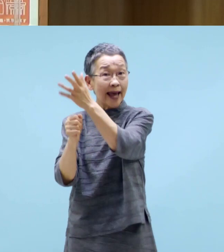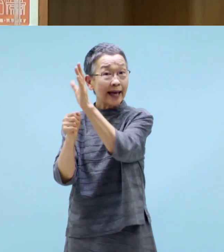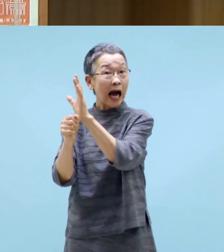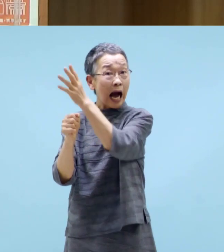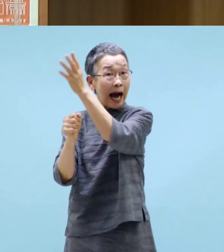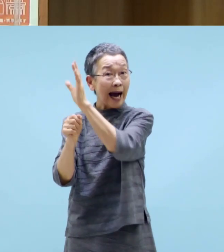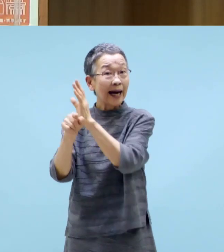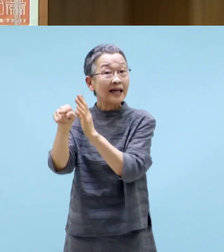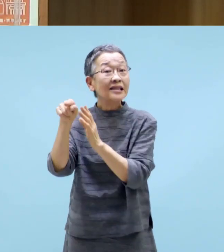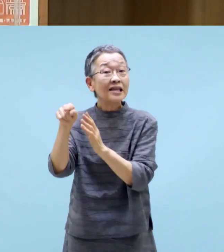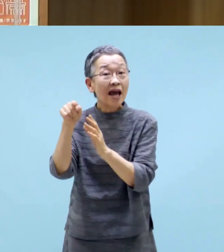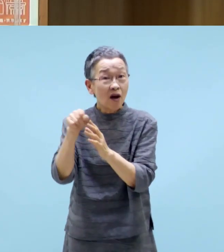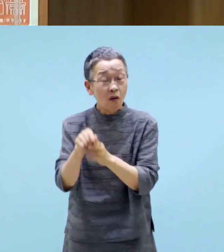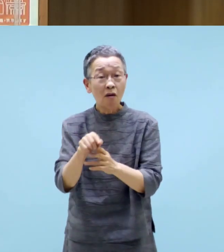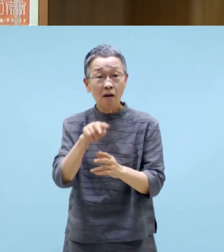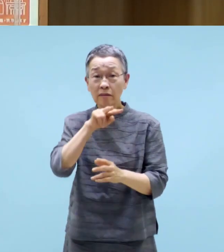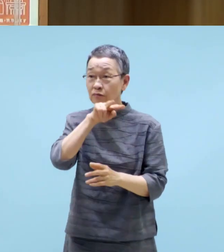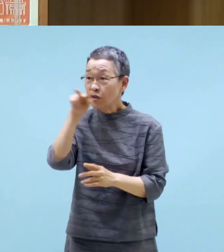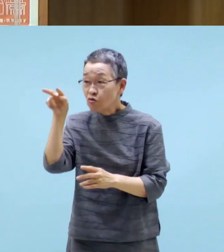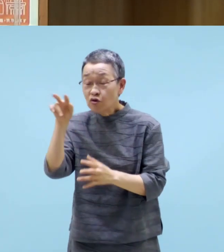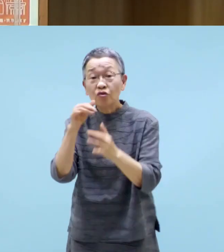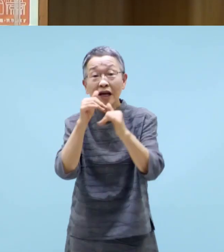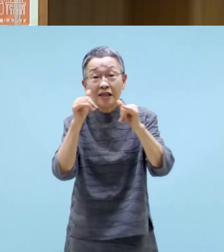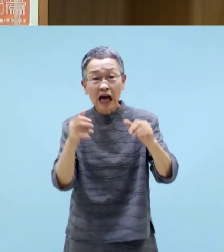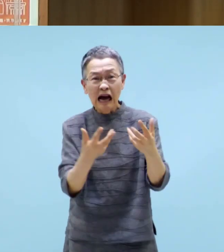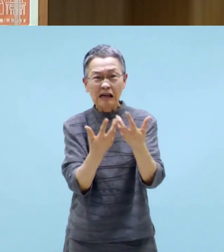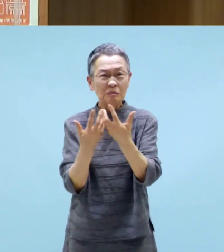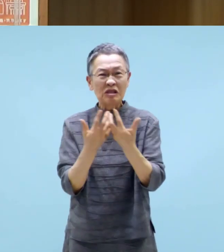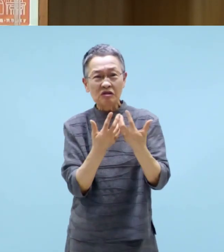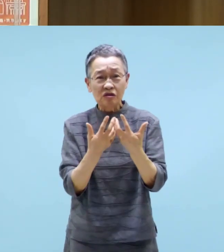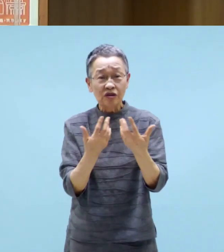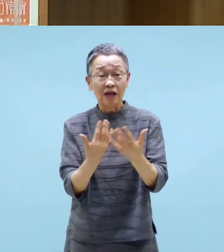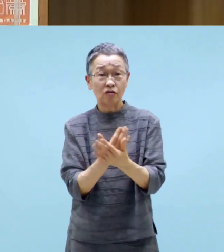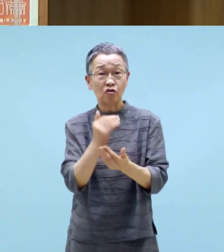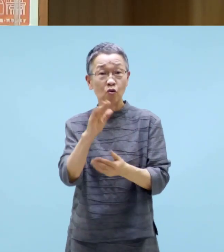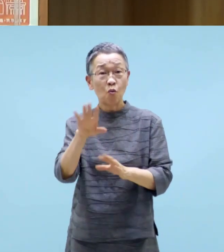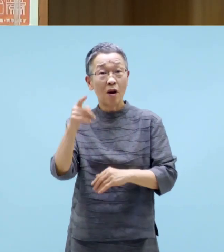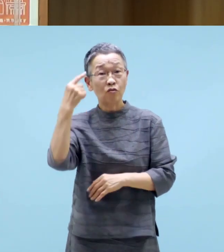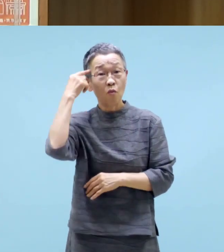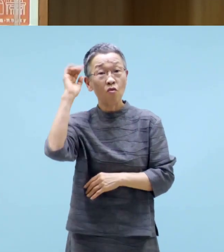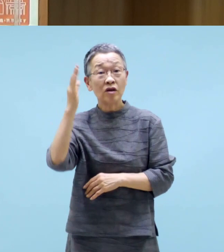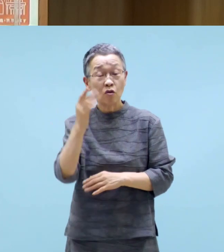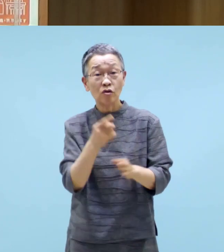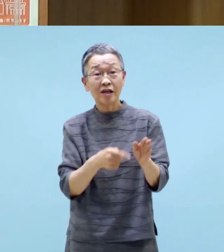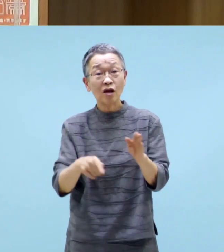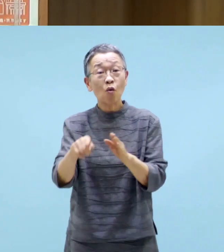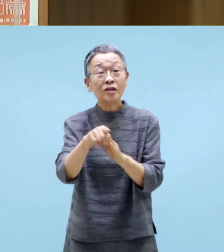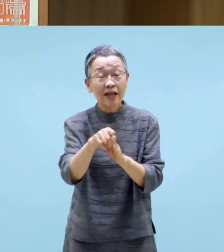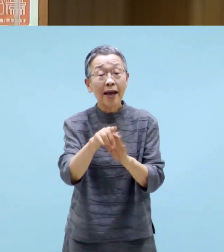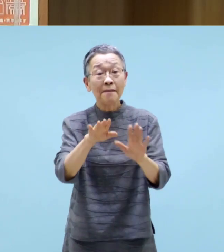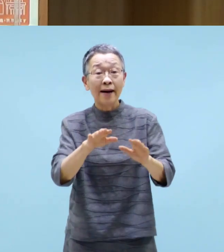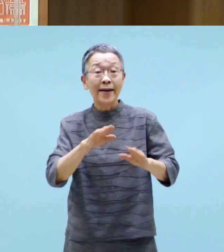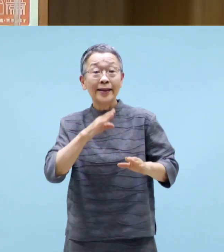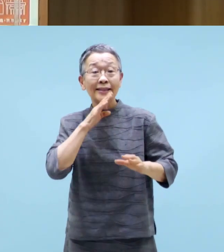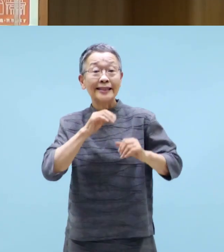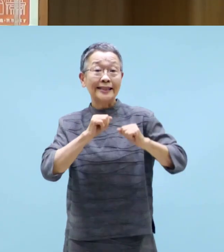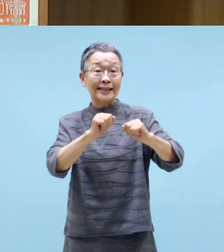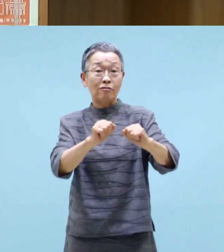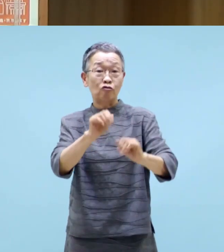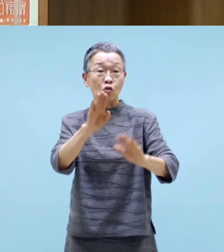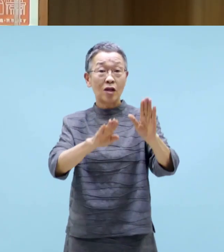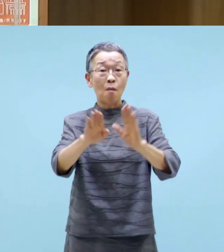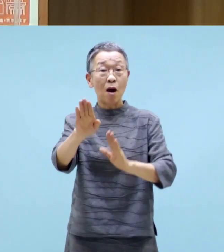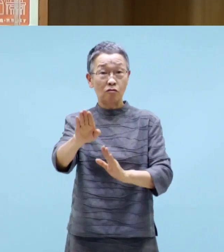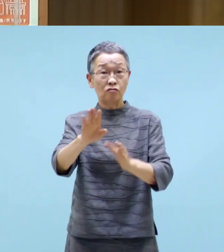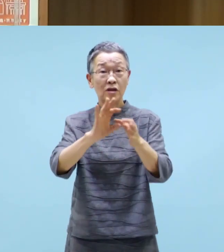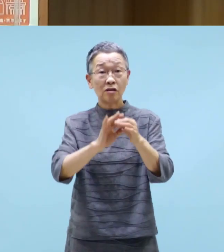密集などが起きている状況があります。これは先行してもすでに実施しているところなので、そういった対